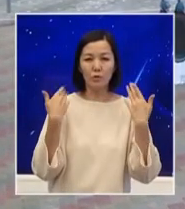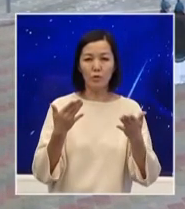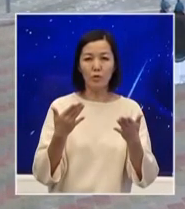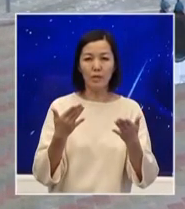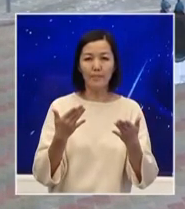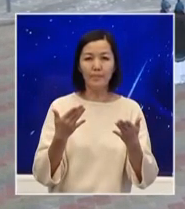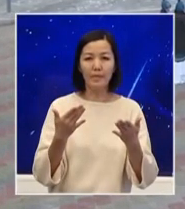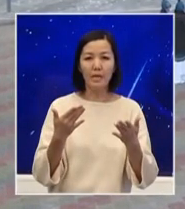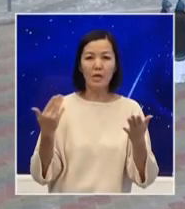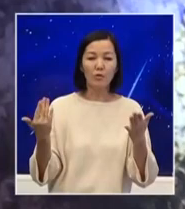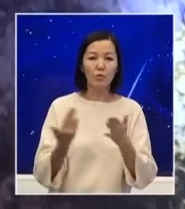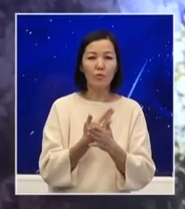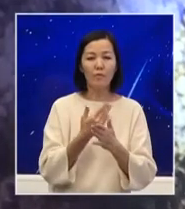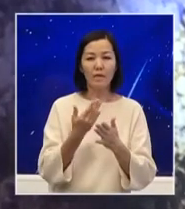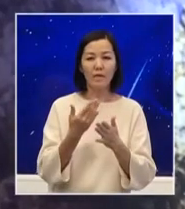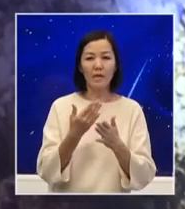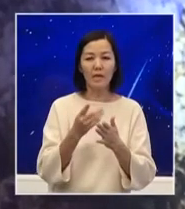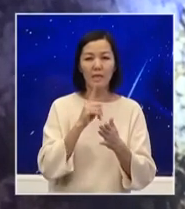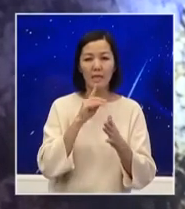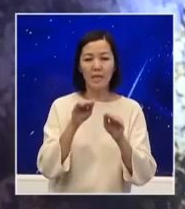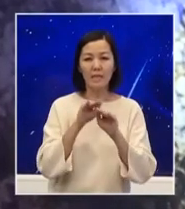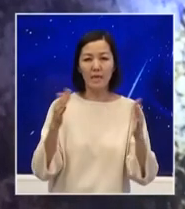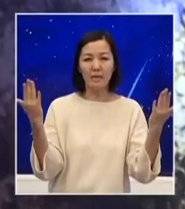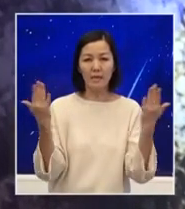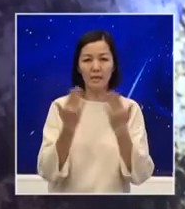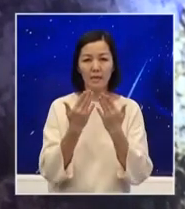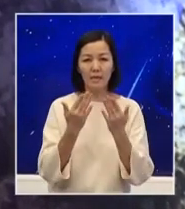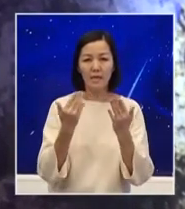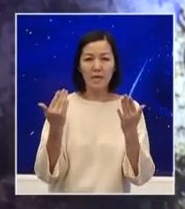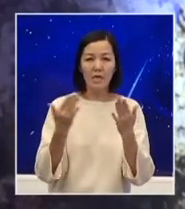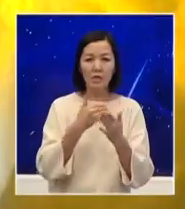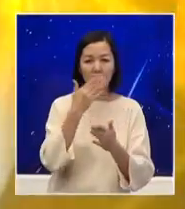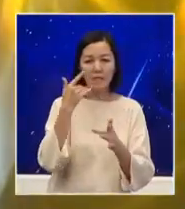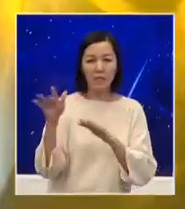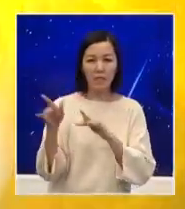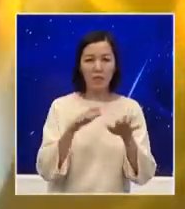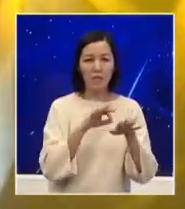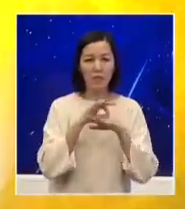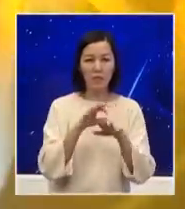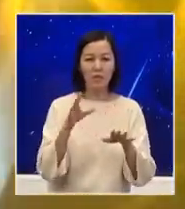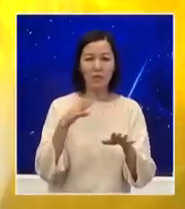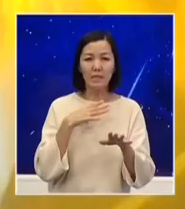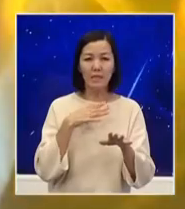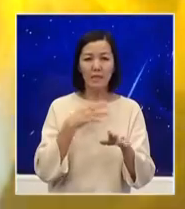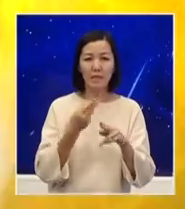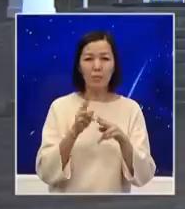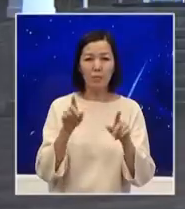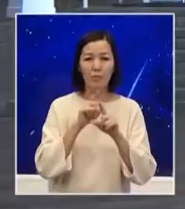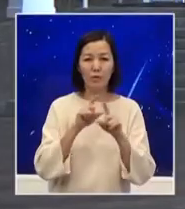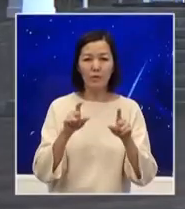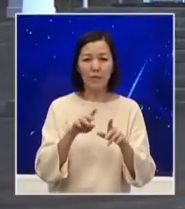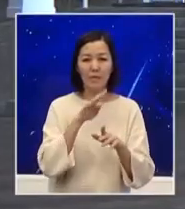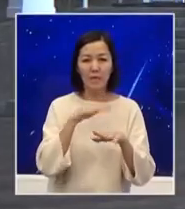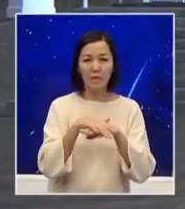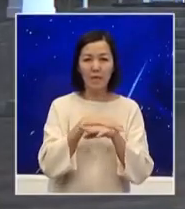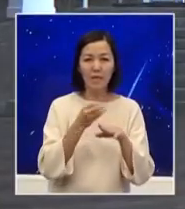қойылды. Жарқ-жұрқ еткен заманауи кең сахналы театрда енді жазғы іс-шаралар өткізіледі. Бұл нысан текелілік тұрғындар үшін